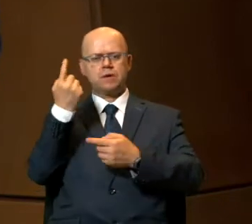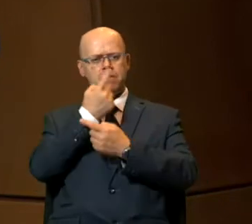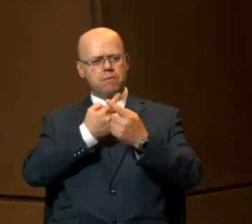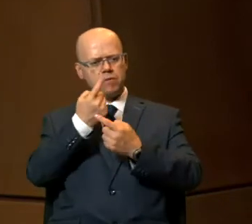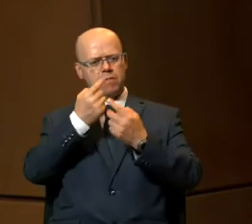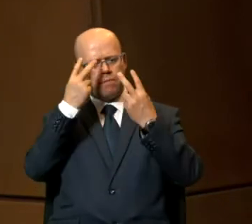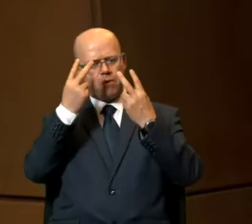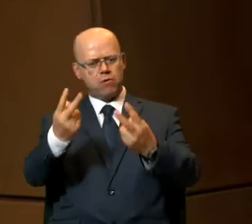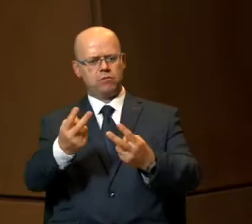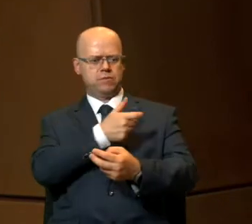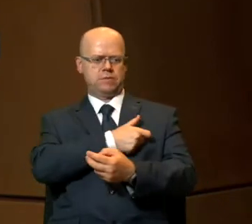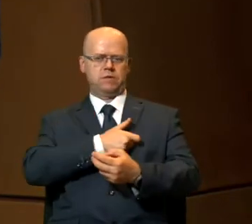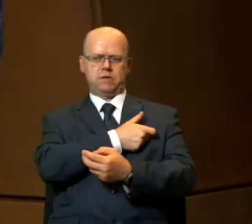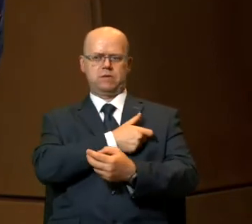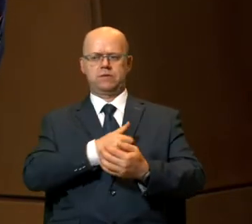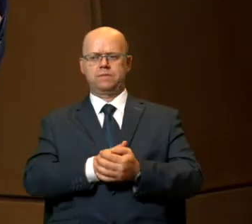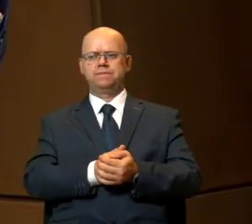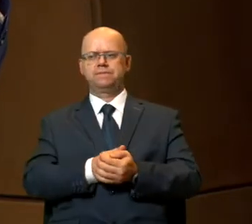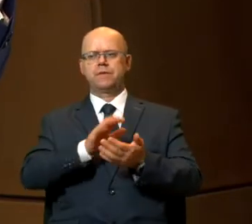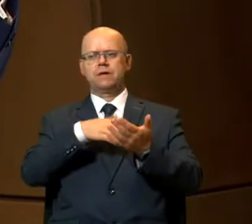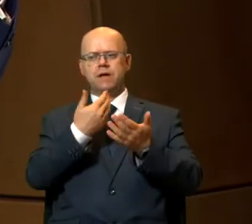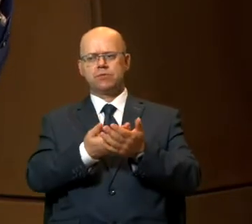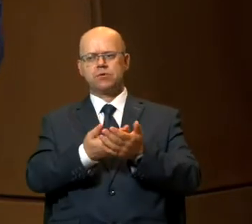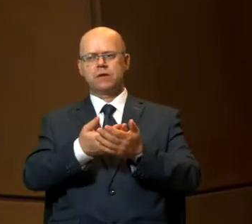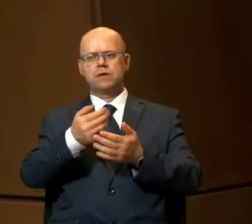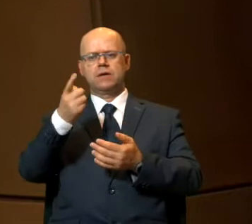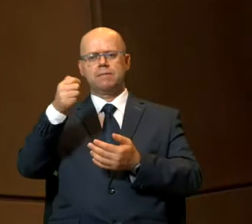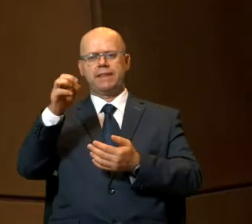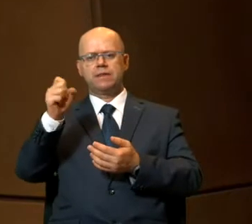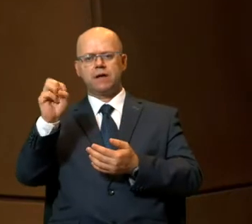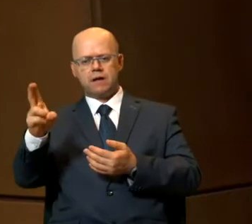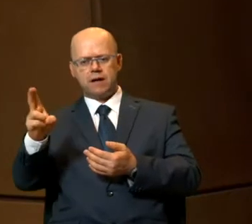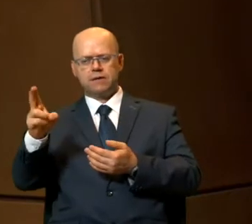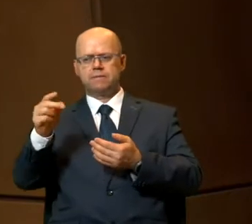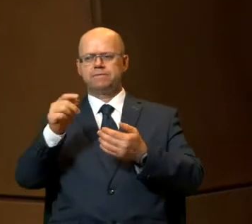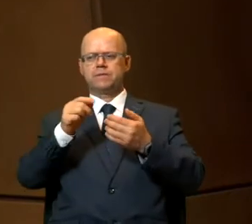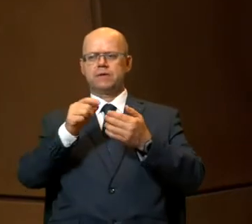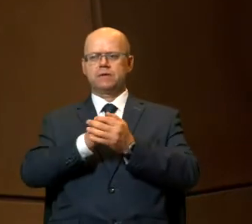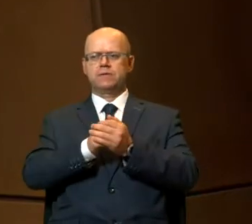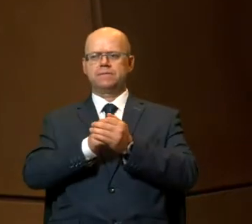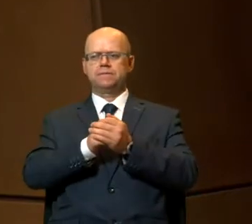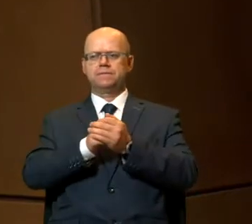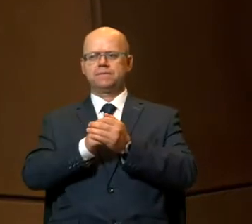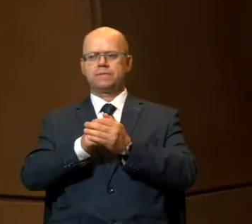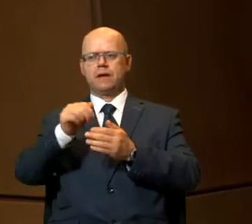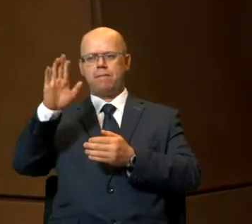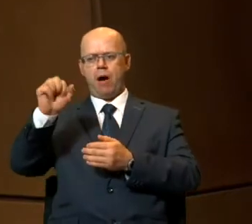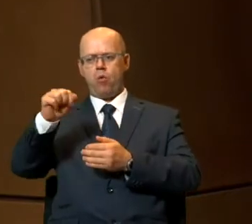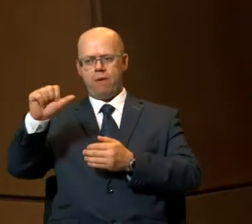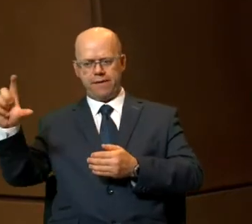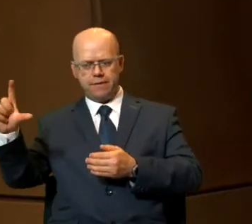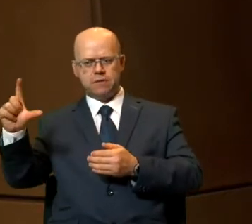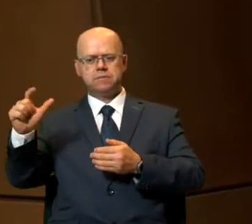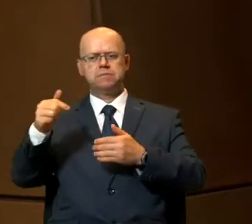solidarności dla Europejskiego Centrum Solidarności, na przykład Edwina Bendyka, czy też Zygmunta Baumana.